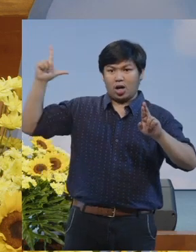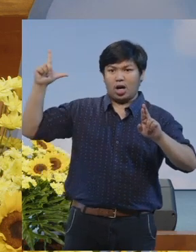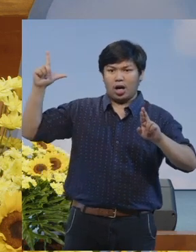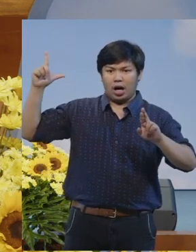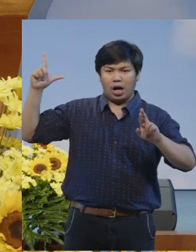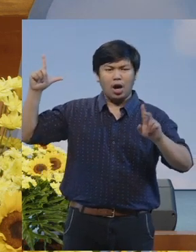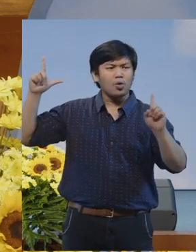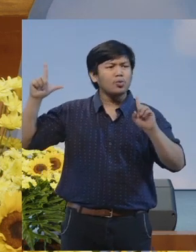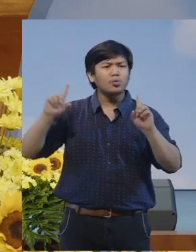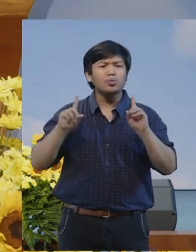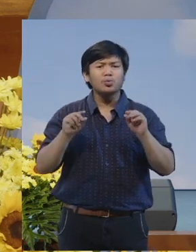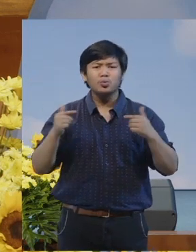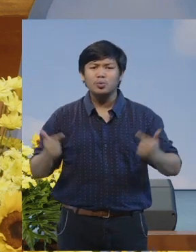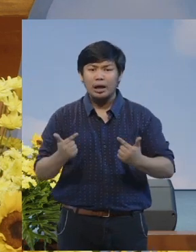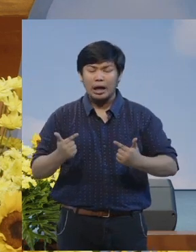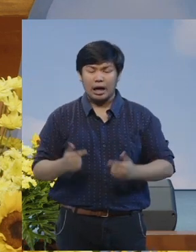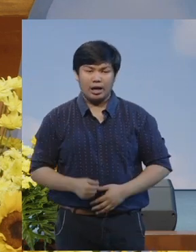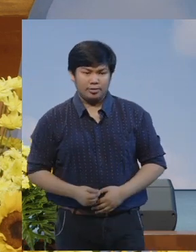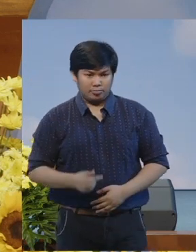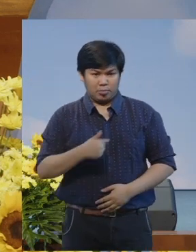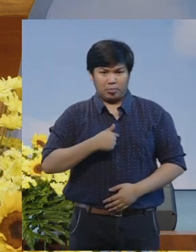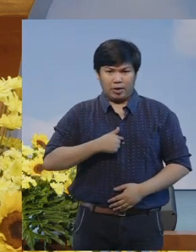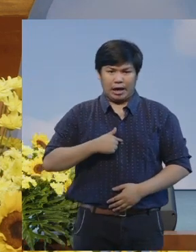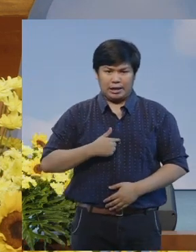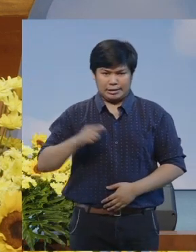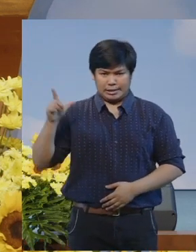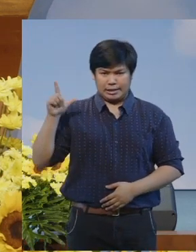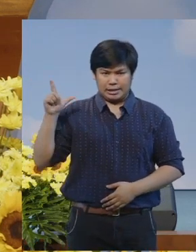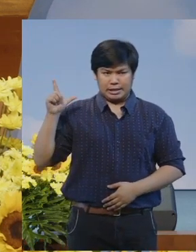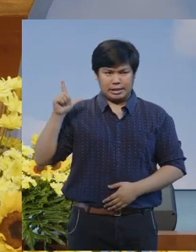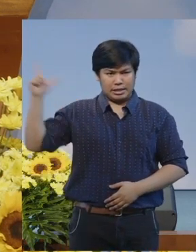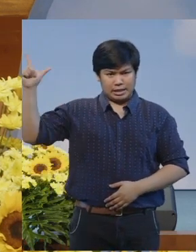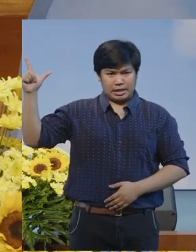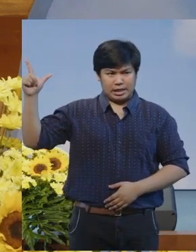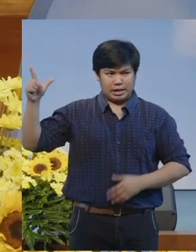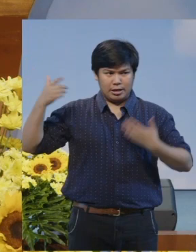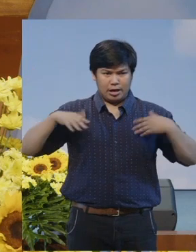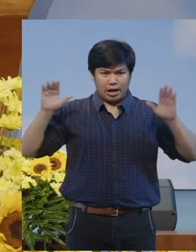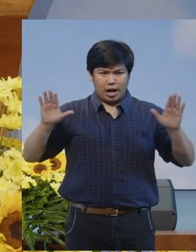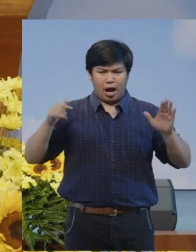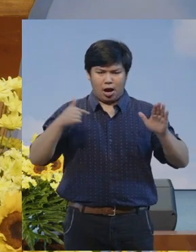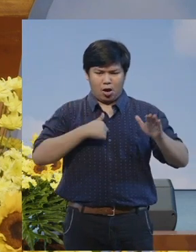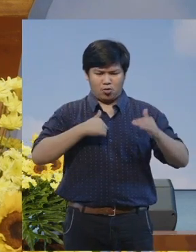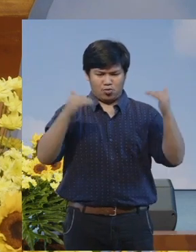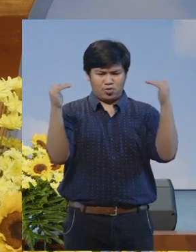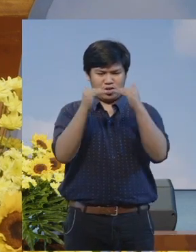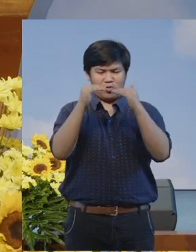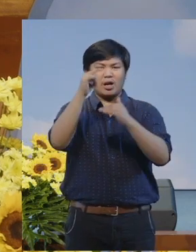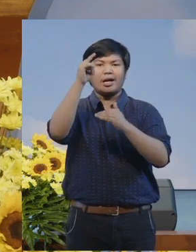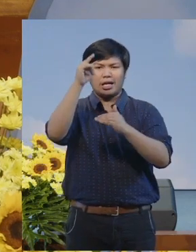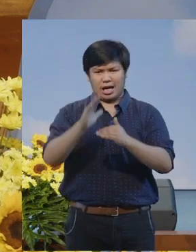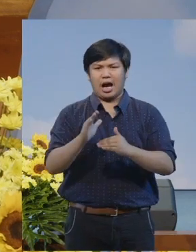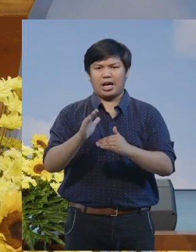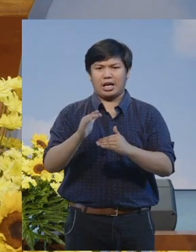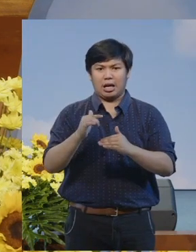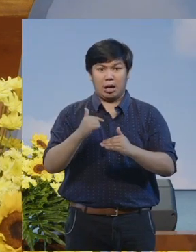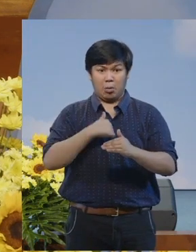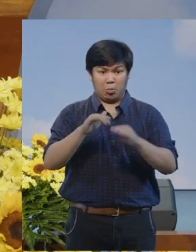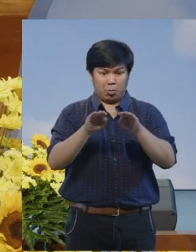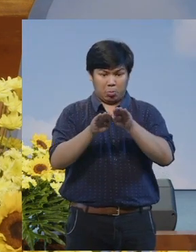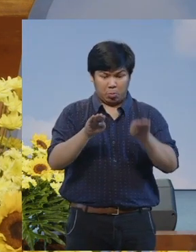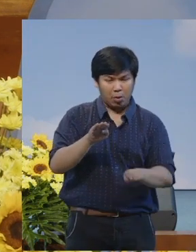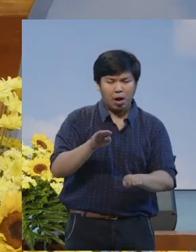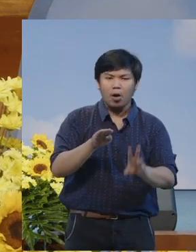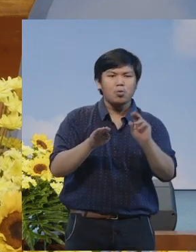sarili niya, na kung pwede lang ay makapantay niya ang Diyos. Ngunit siya